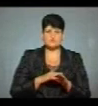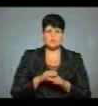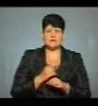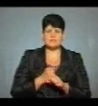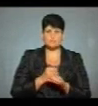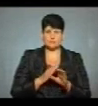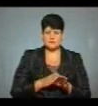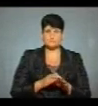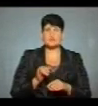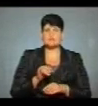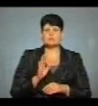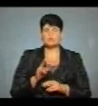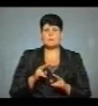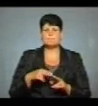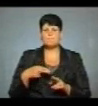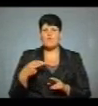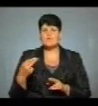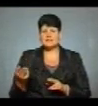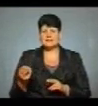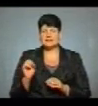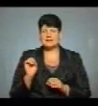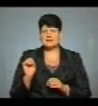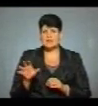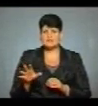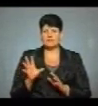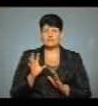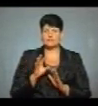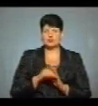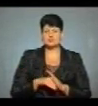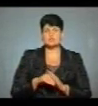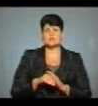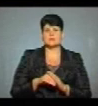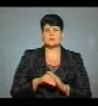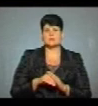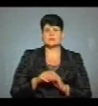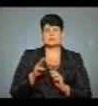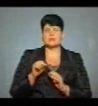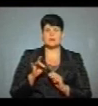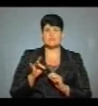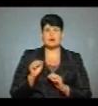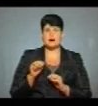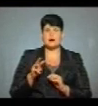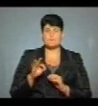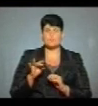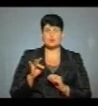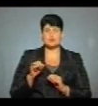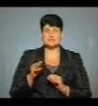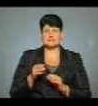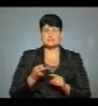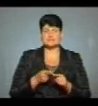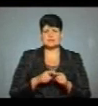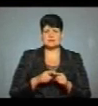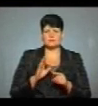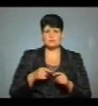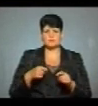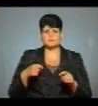він буде повертатися у вигляді включення в тарифи так званої амортизації. Тобто це буде розтермінування на 15 років тої суми,